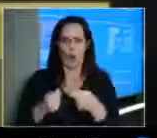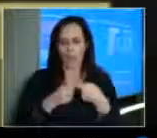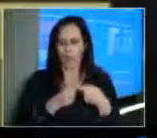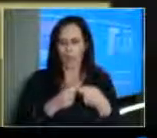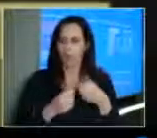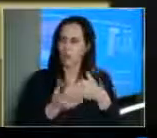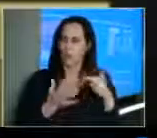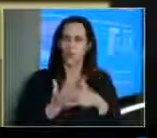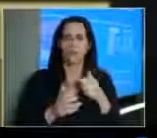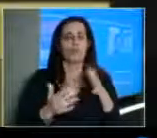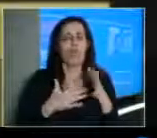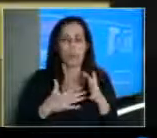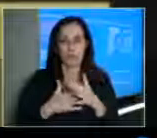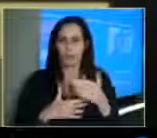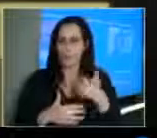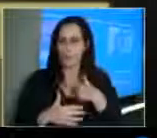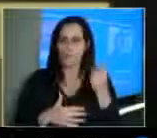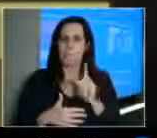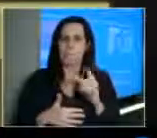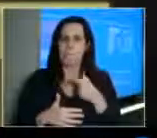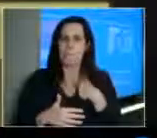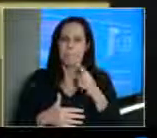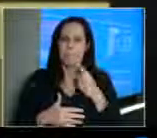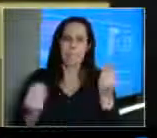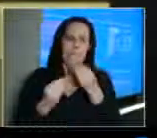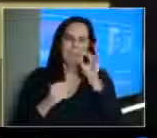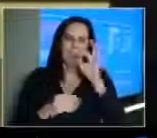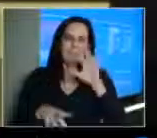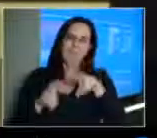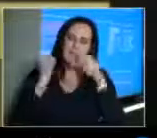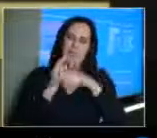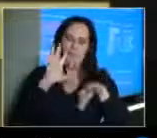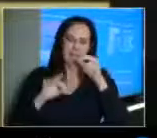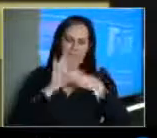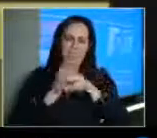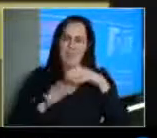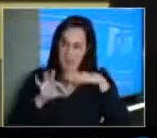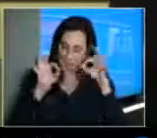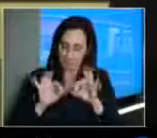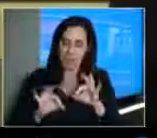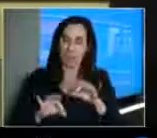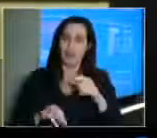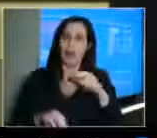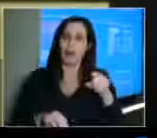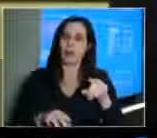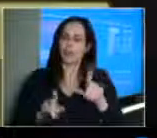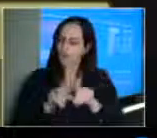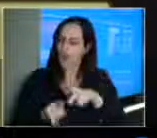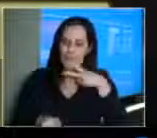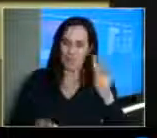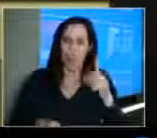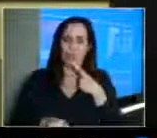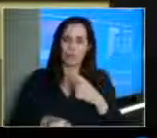הקהילה בשביל לוודא שאנחנו לא איזשהו קלף פוליטי בתוך מערכת בחירות, אלא שאותן הבטחות ואותן